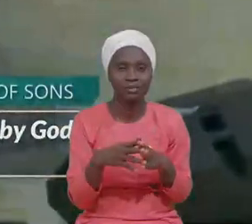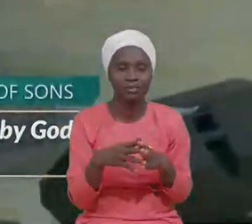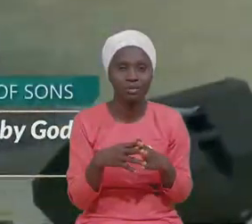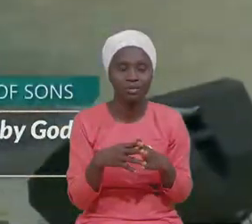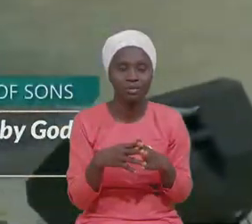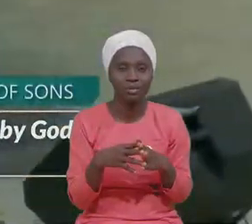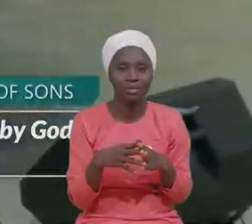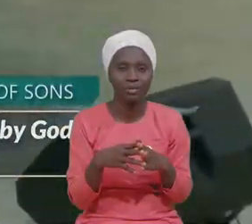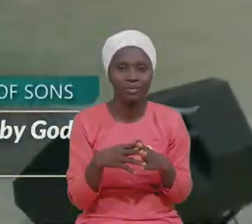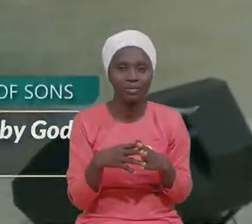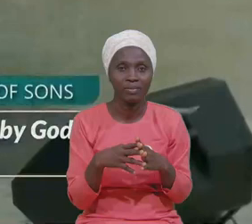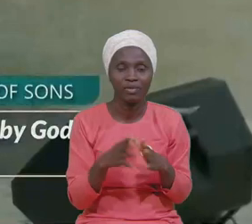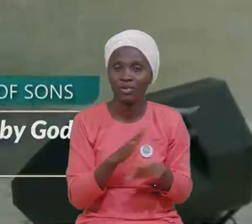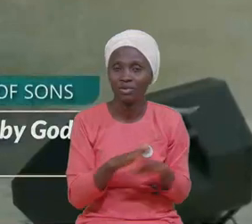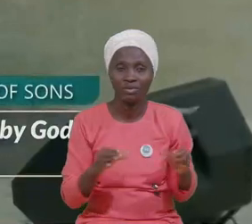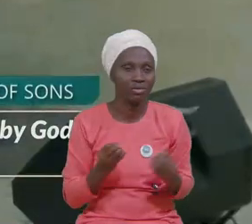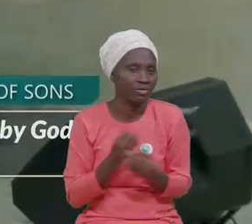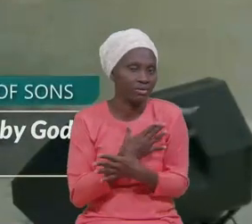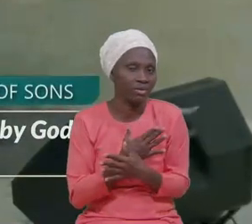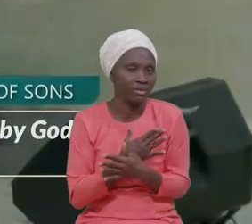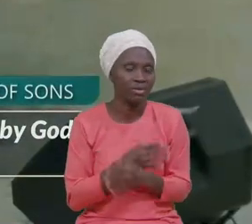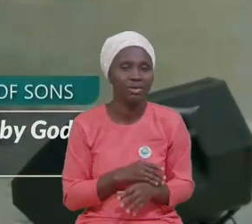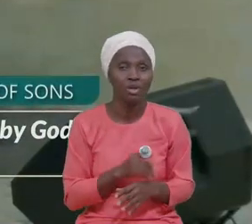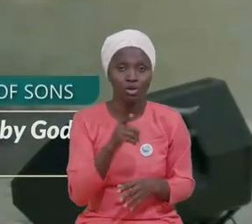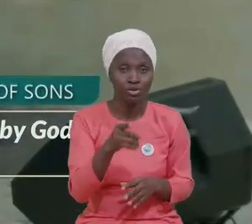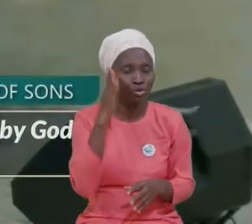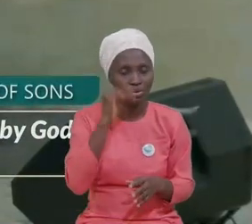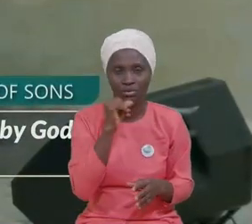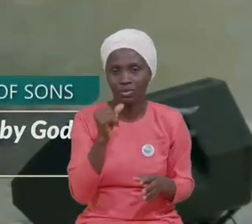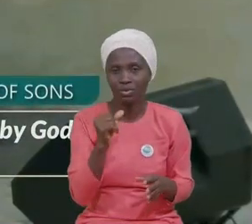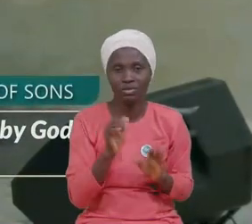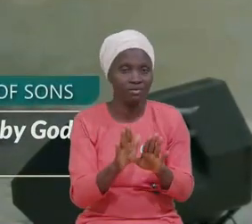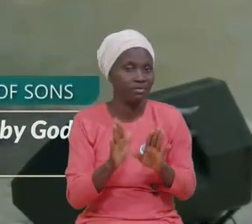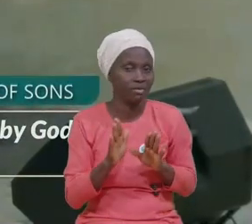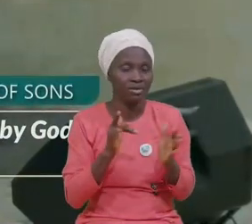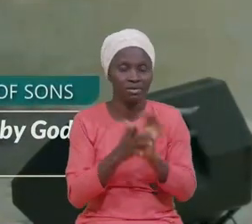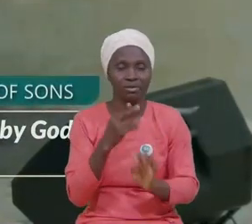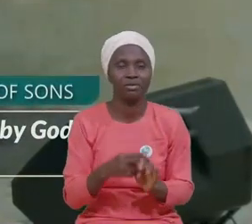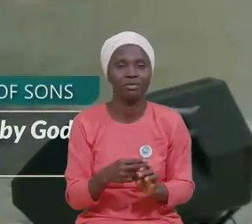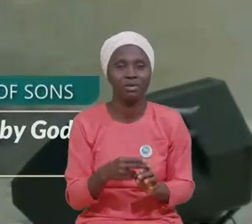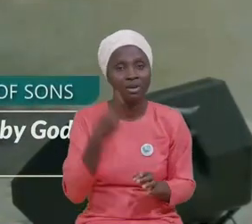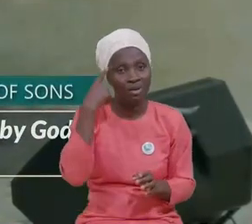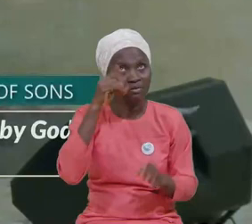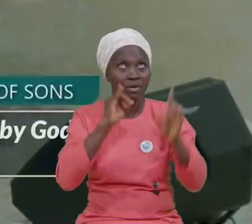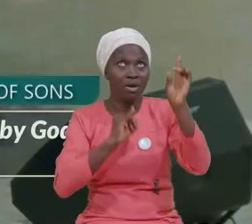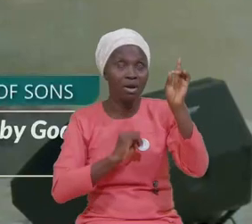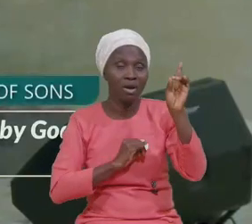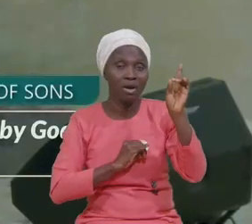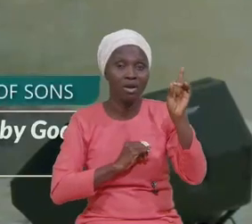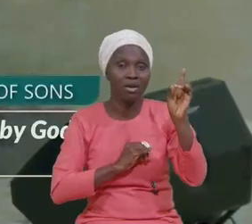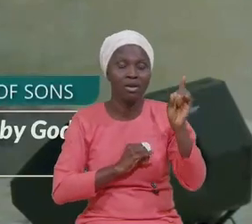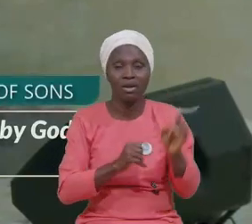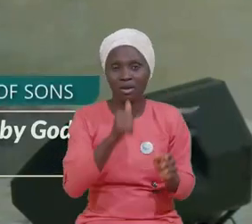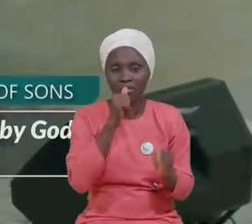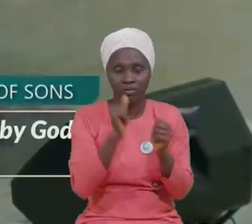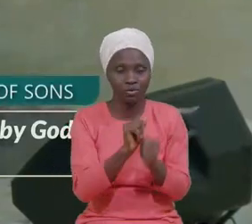10. Ne crains rien. Tu ne vas plus craindre. Car je suis avec toi. Il est